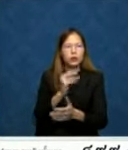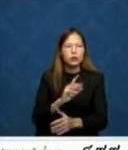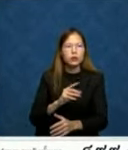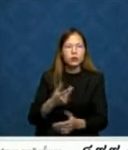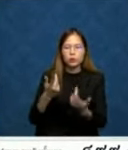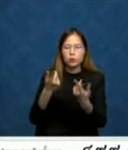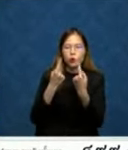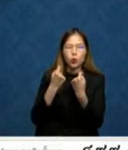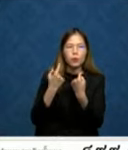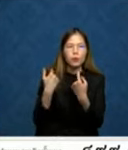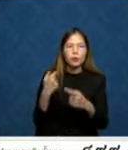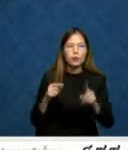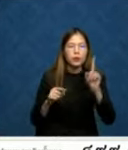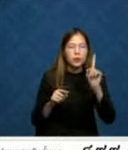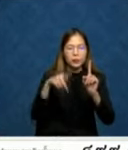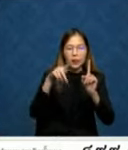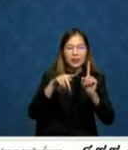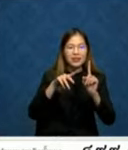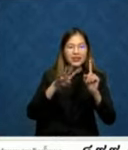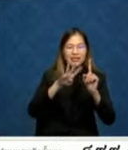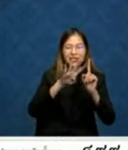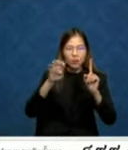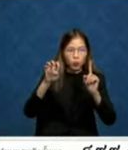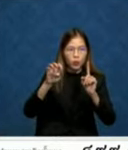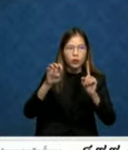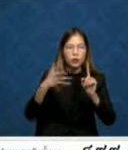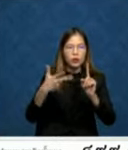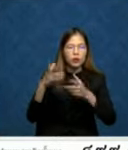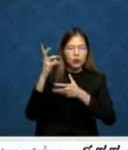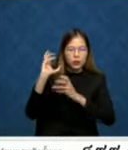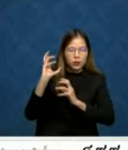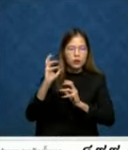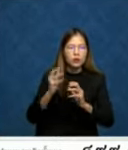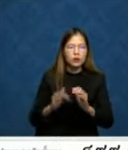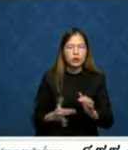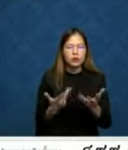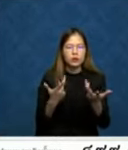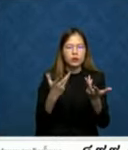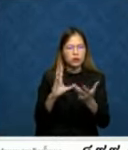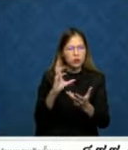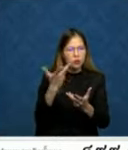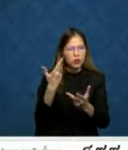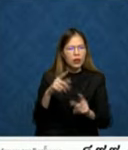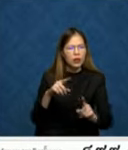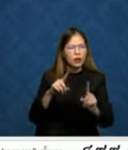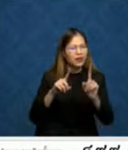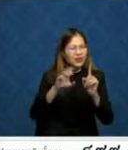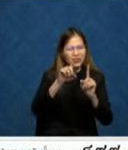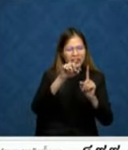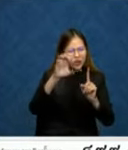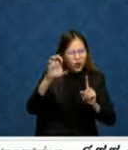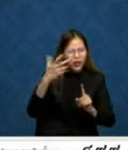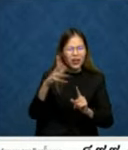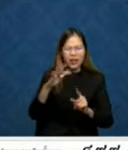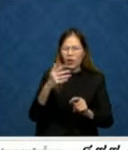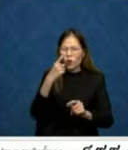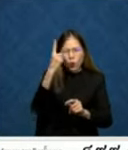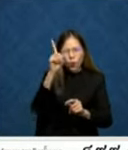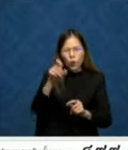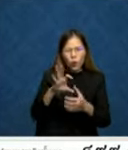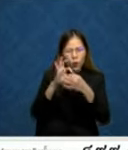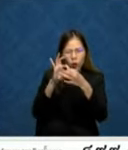อบคือ 1,400 ทวนอีกครั้งนะครับหลักสากลแค่100ก็นับว่าน่ากังวลแล้วแต่ของเราเปลี่ยน